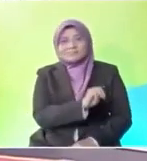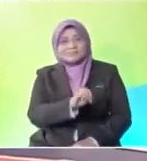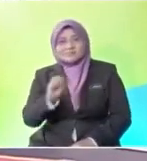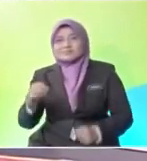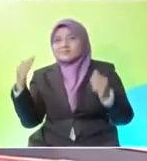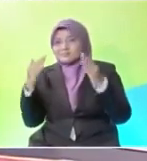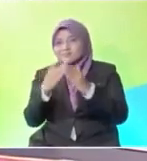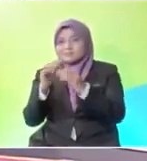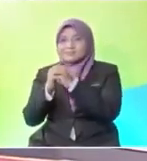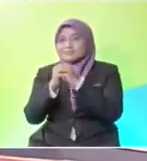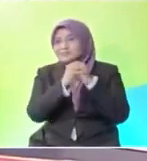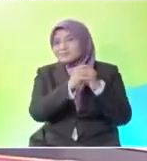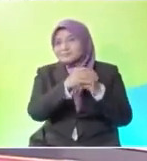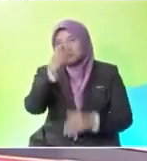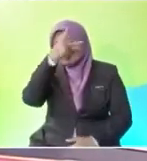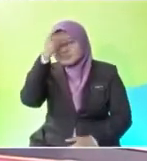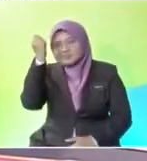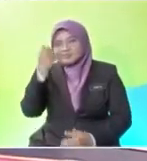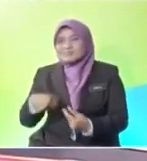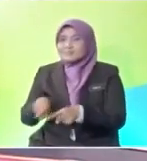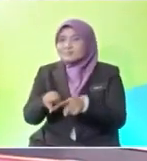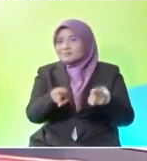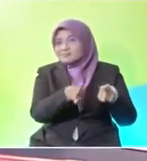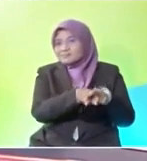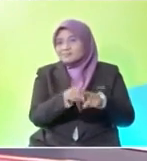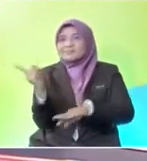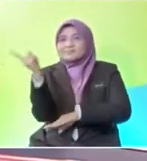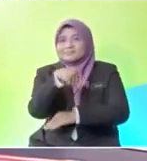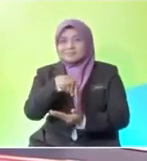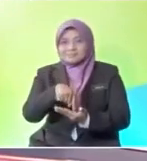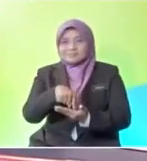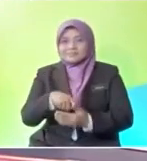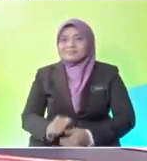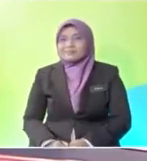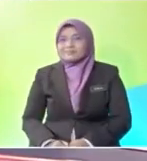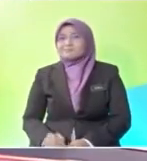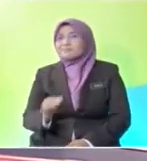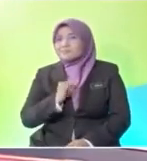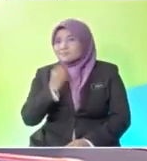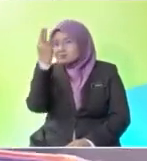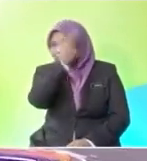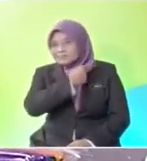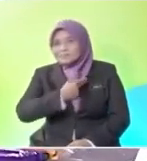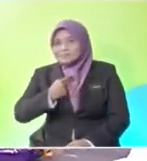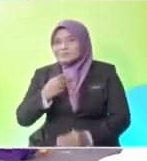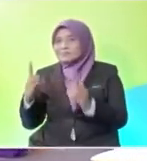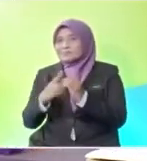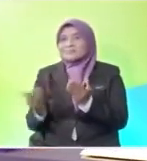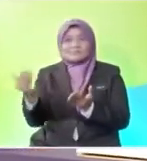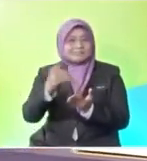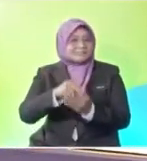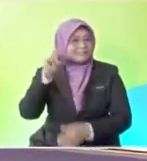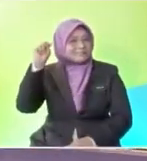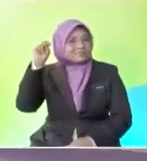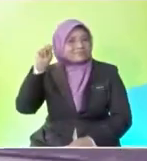saya pasti anda semua pengecari ilmu dan pengamal ilmu yang baik-baik namun saya hanya Insyaallah kita jumpa lagi di mana di Net